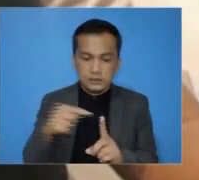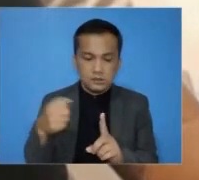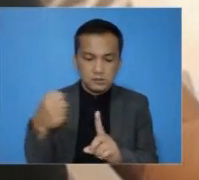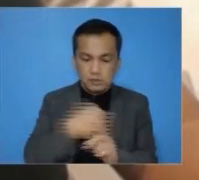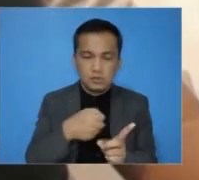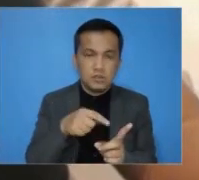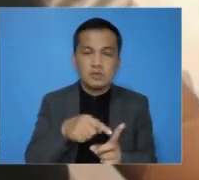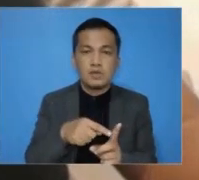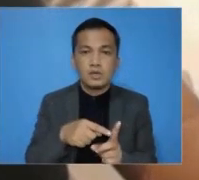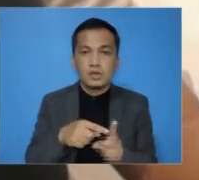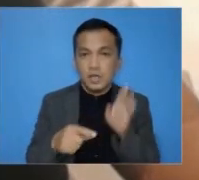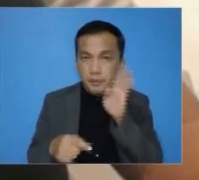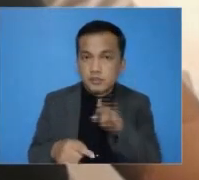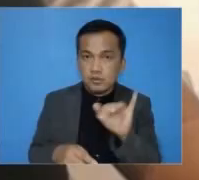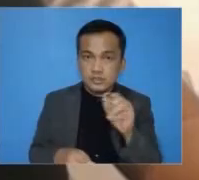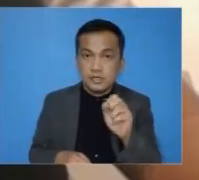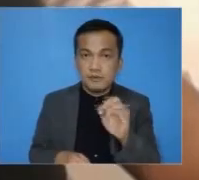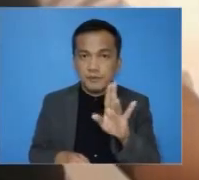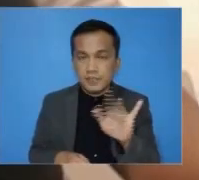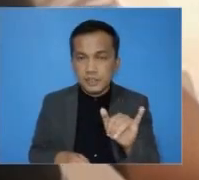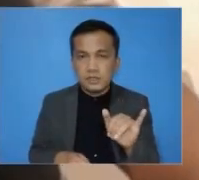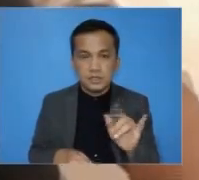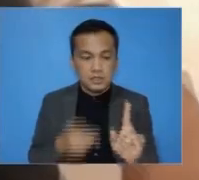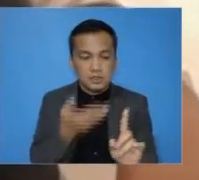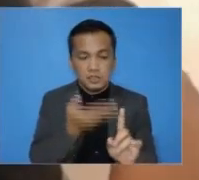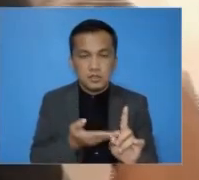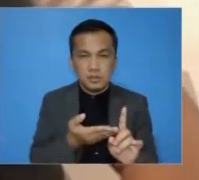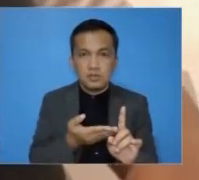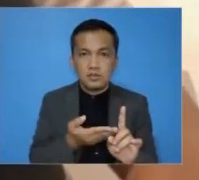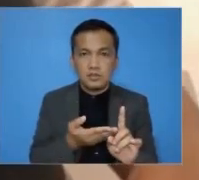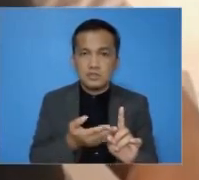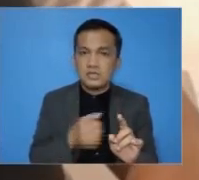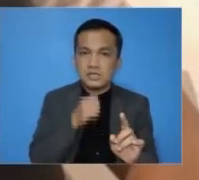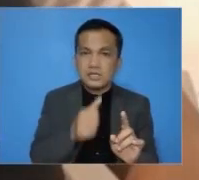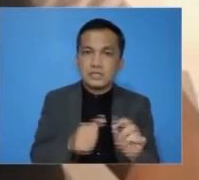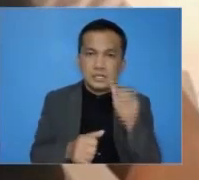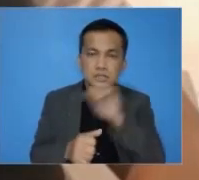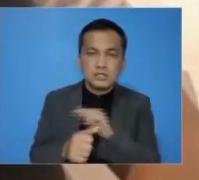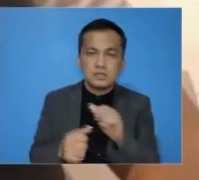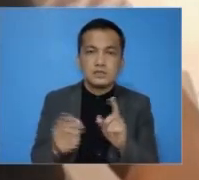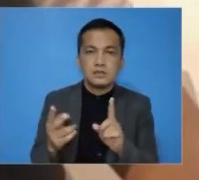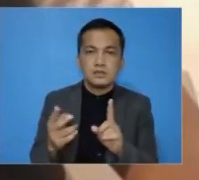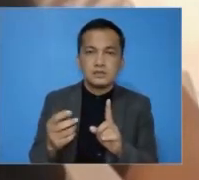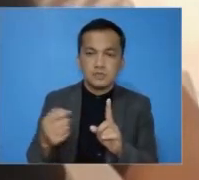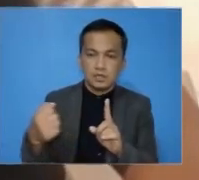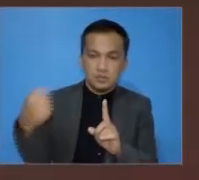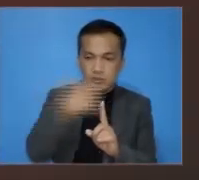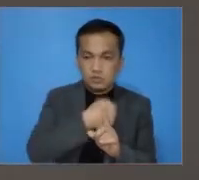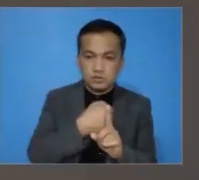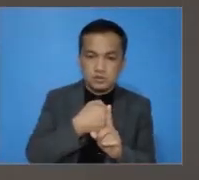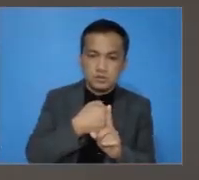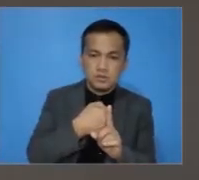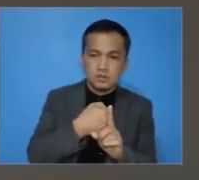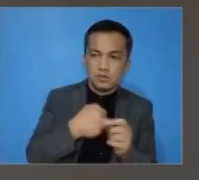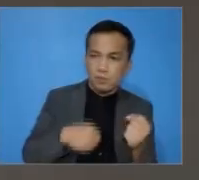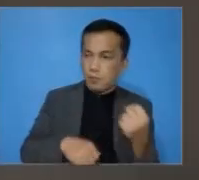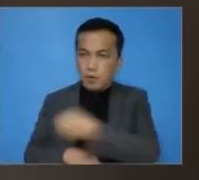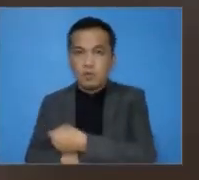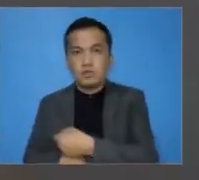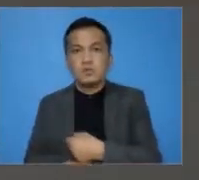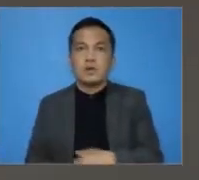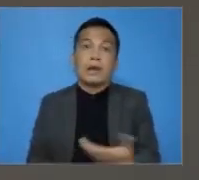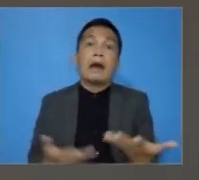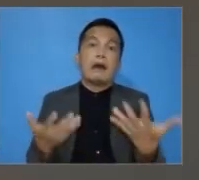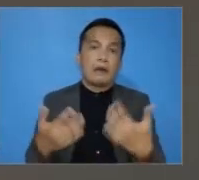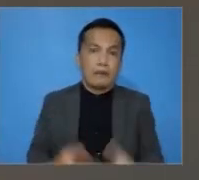Okay. So yung kapatid po, siyempre hindi po siya lasing eh. So nung sinuntok po siya, bumawi siya ng suntok.